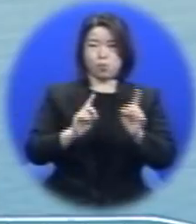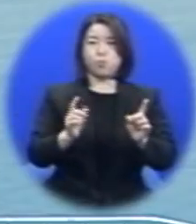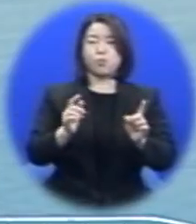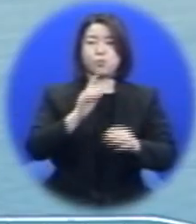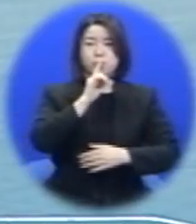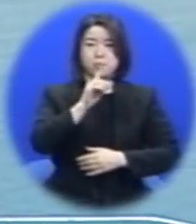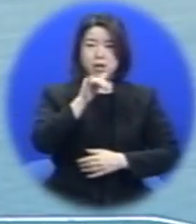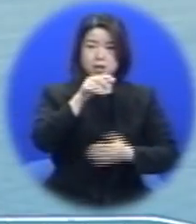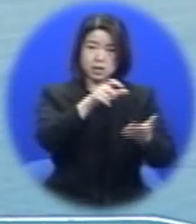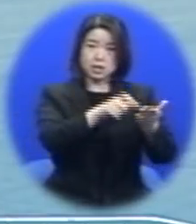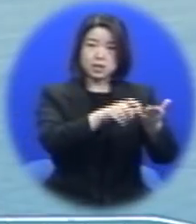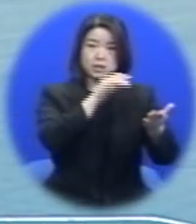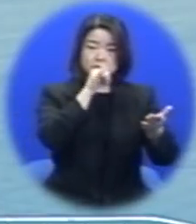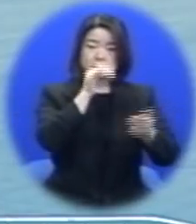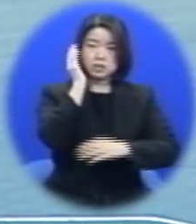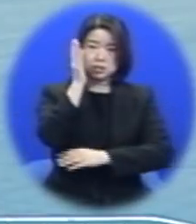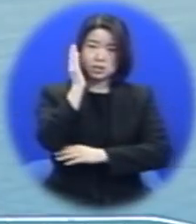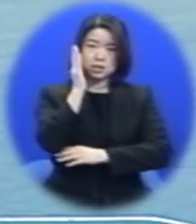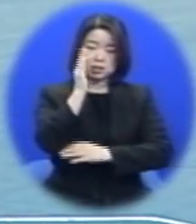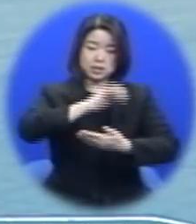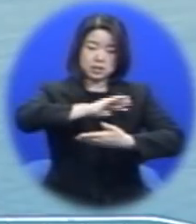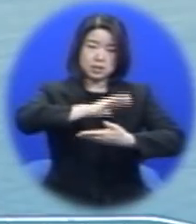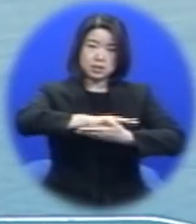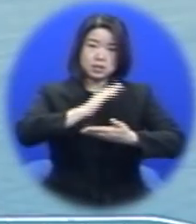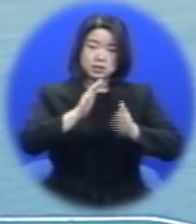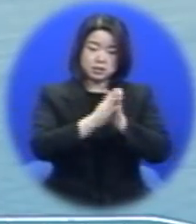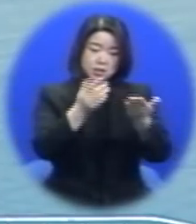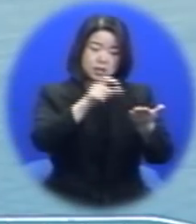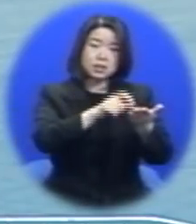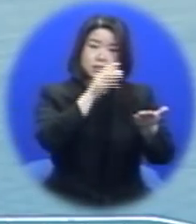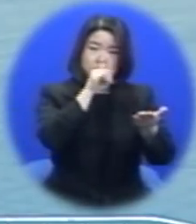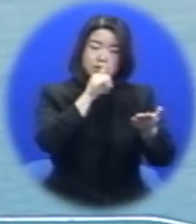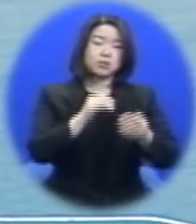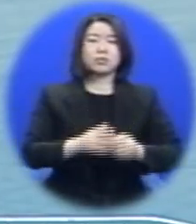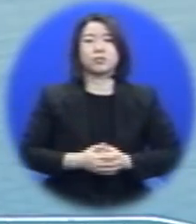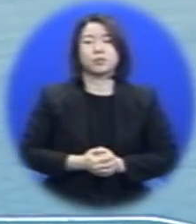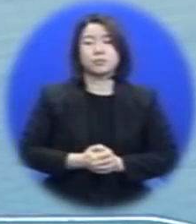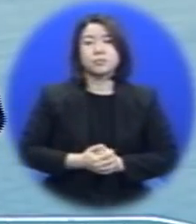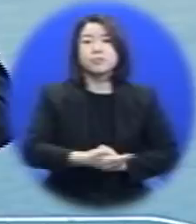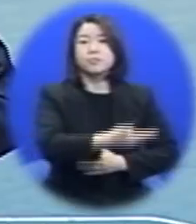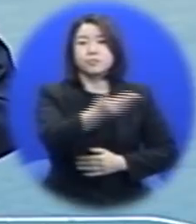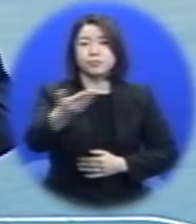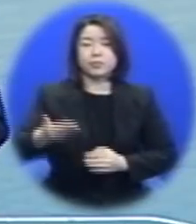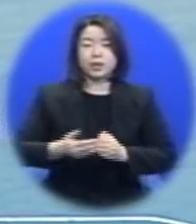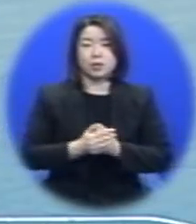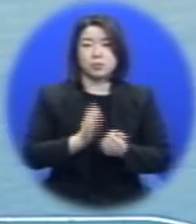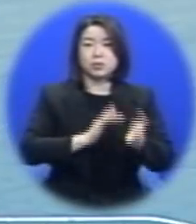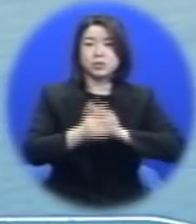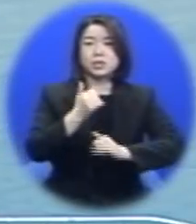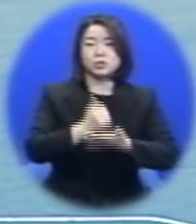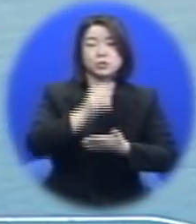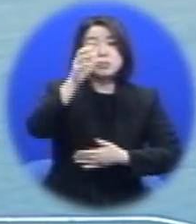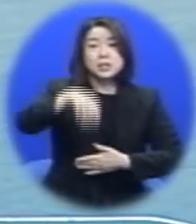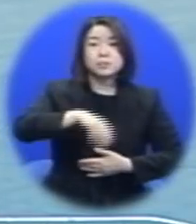회복했다는 그런 이야기를 책에서 쓰셨습니다. 여러분, 예수님의